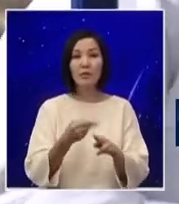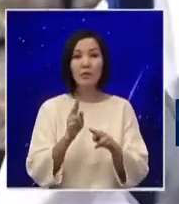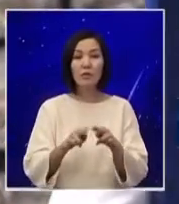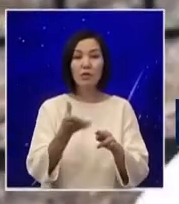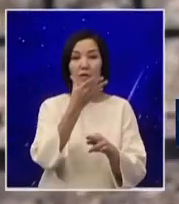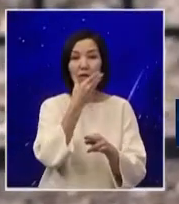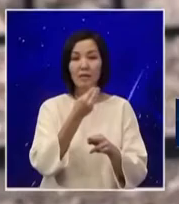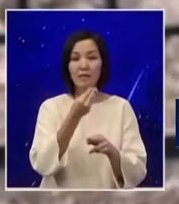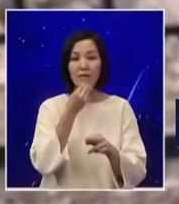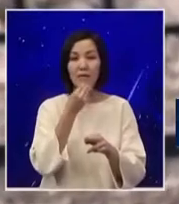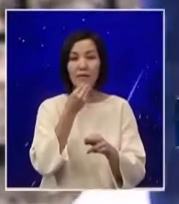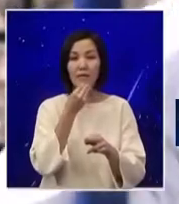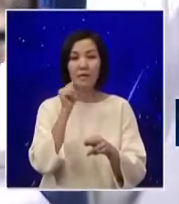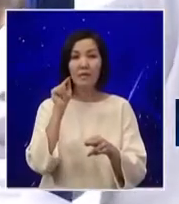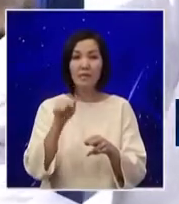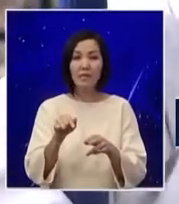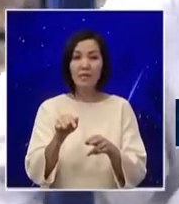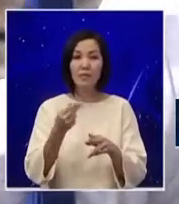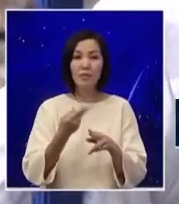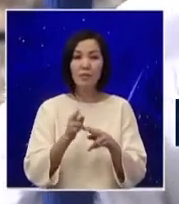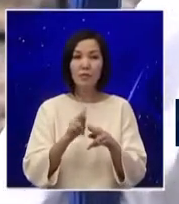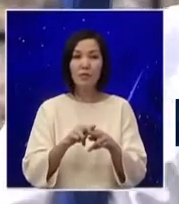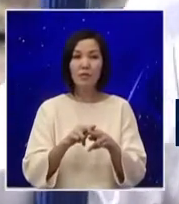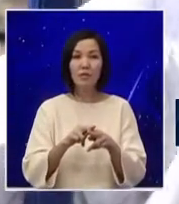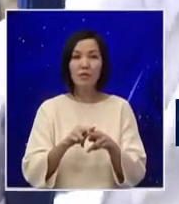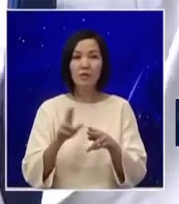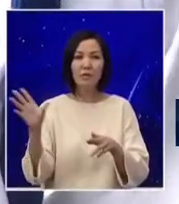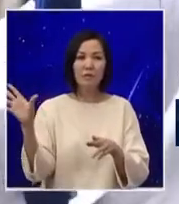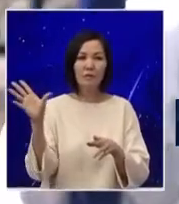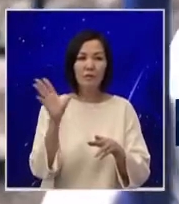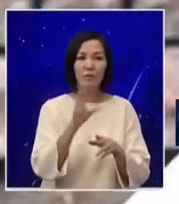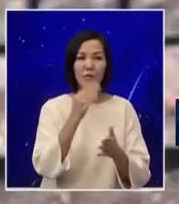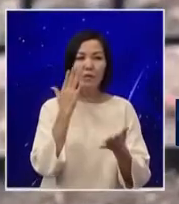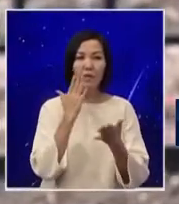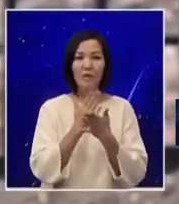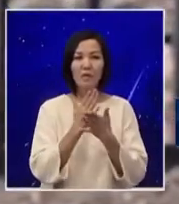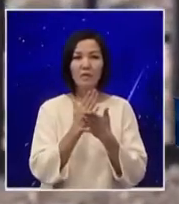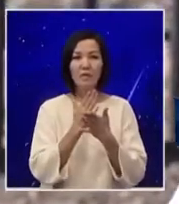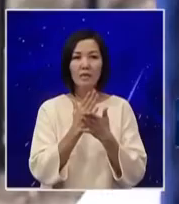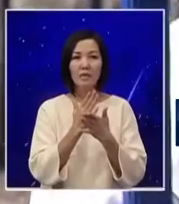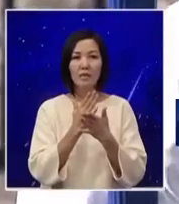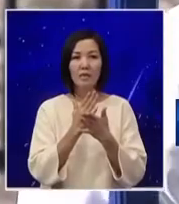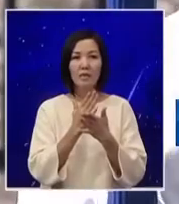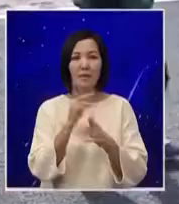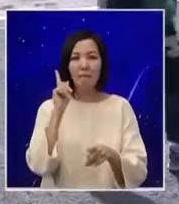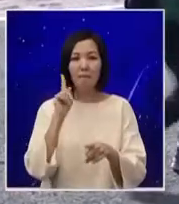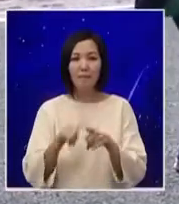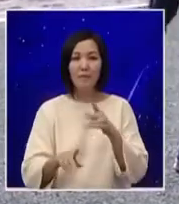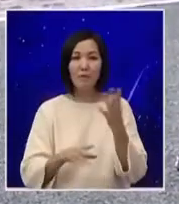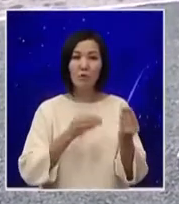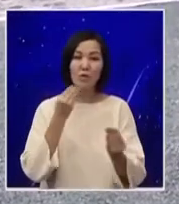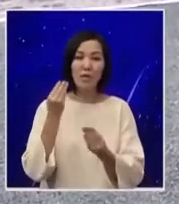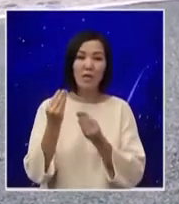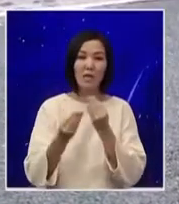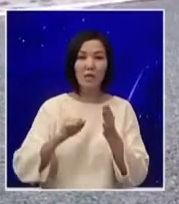здесь очень красивые качели быстро нужно кататься я здесь